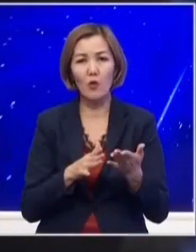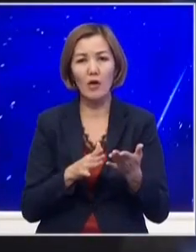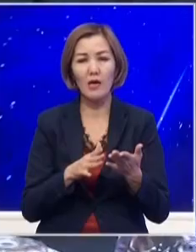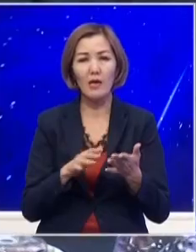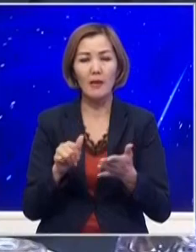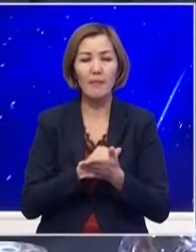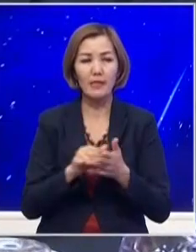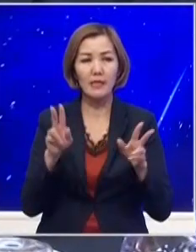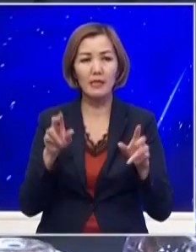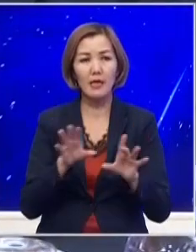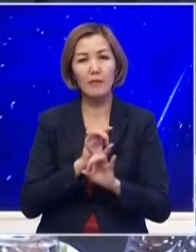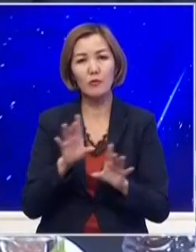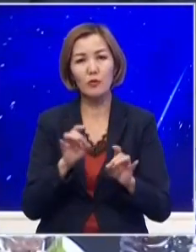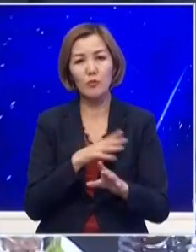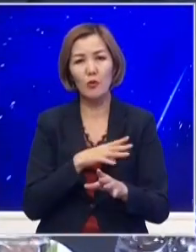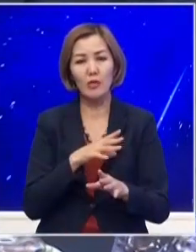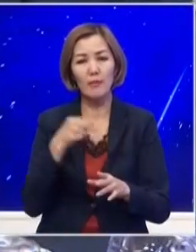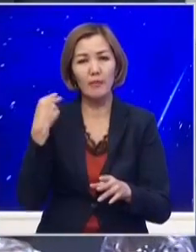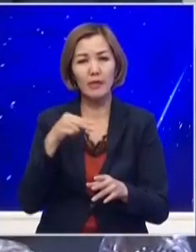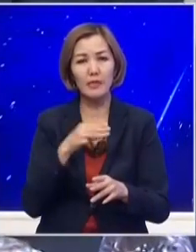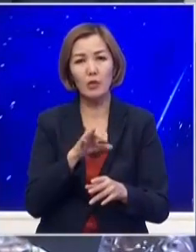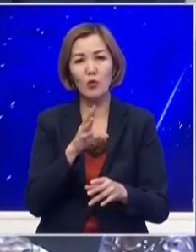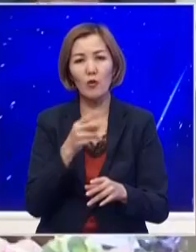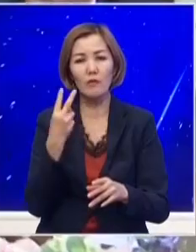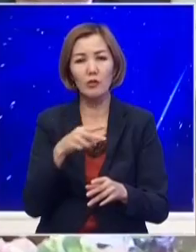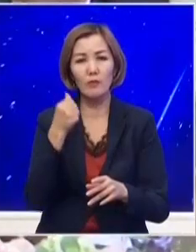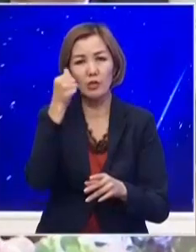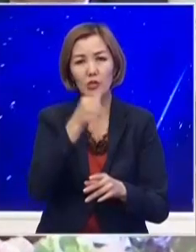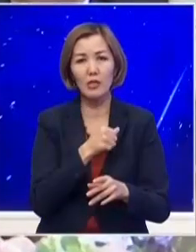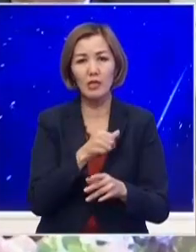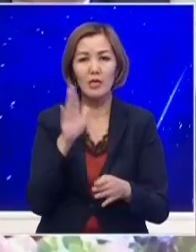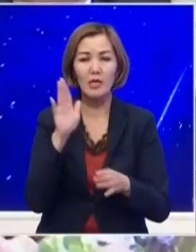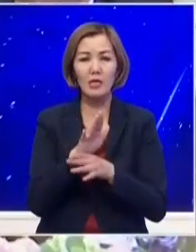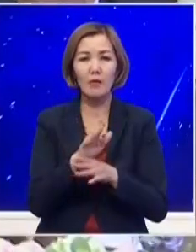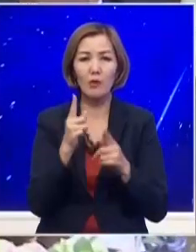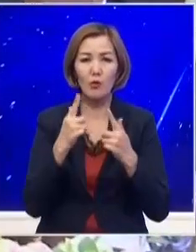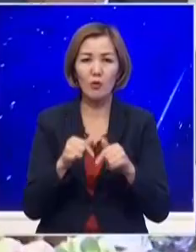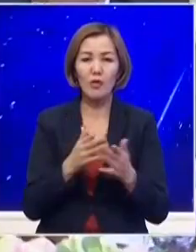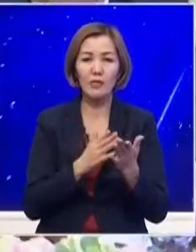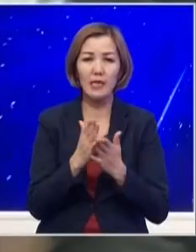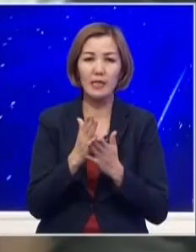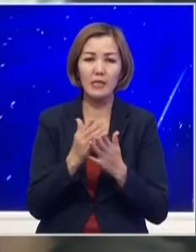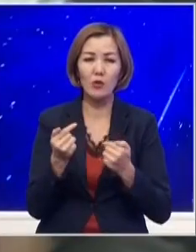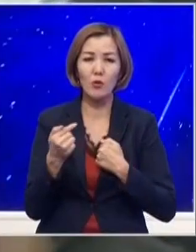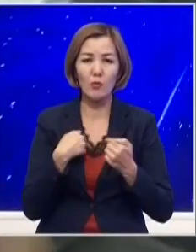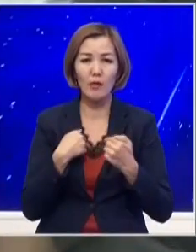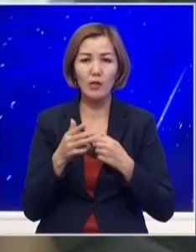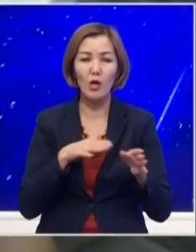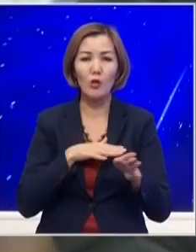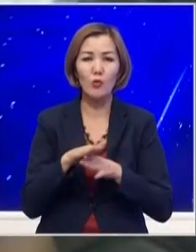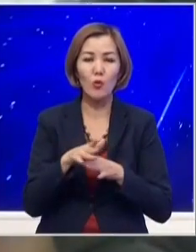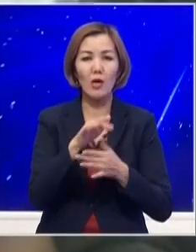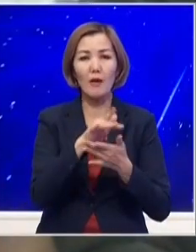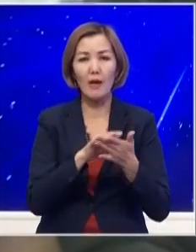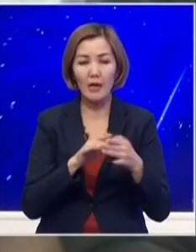да мәселелер сөз болды. Ел президенті Қасым-Жомарт Тоқаевтың 2020 жылғы жарлығымен құрылған саяси құрбандарды толық